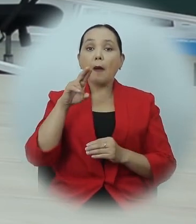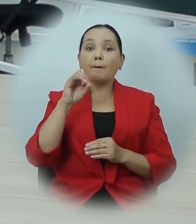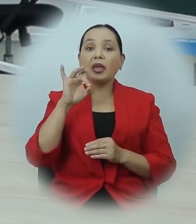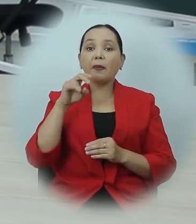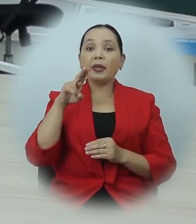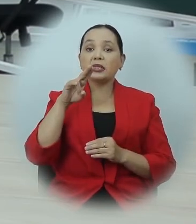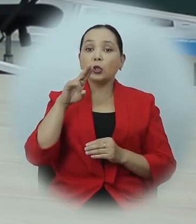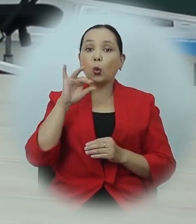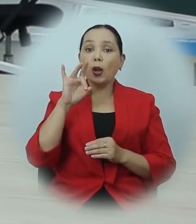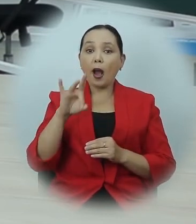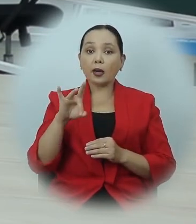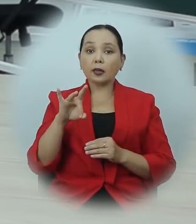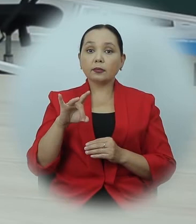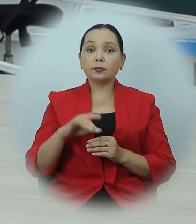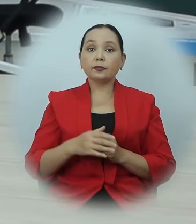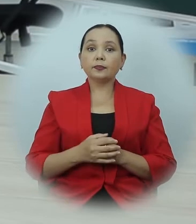перпендикуляр